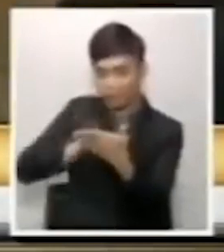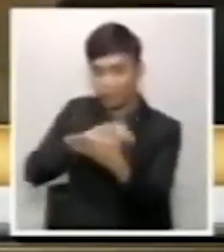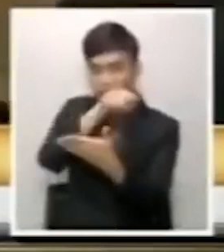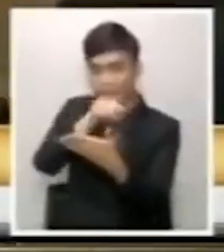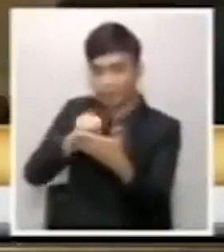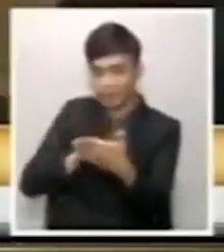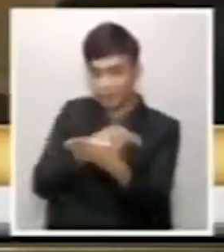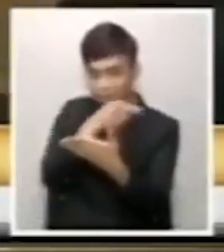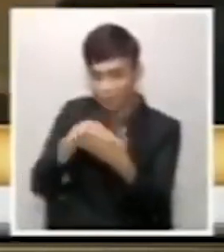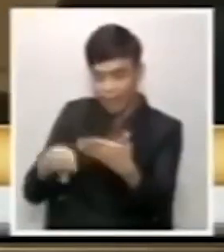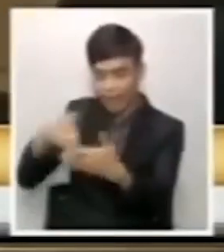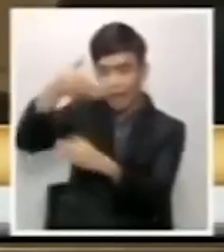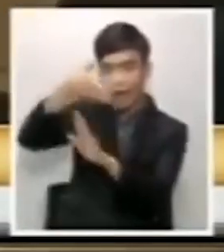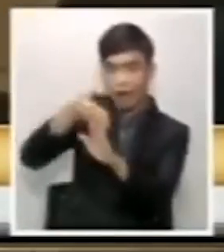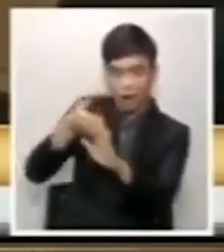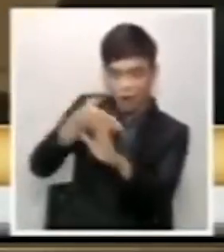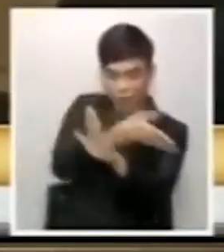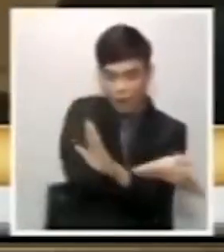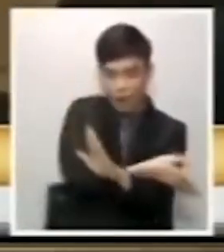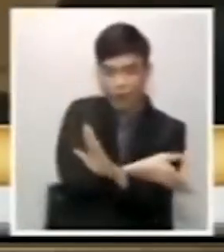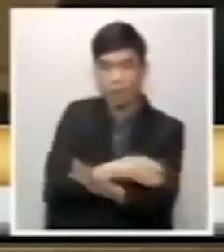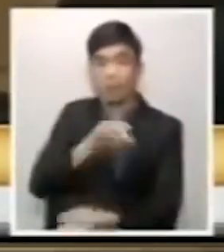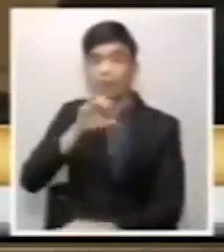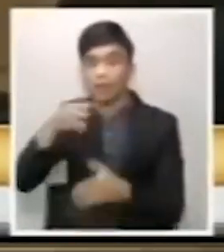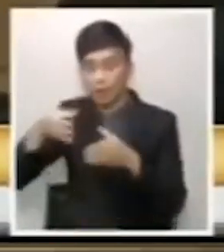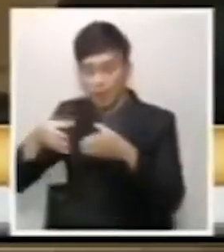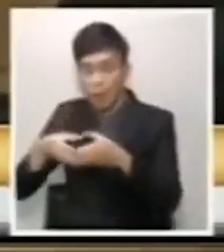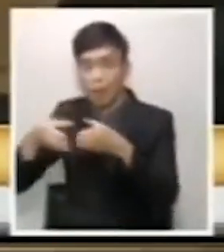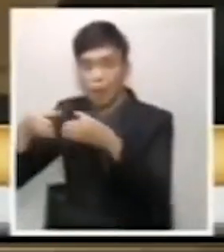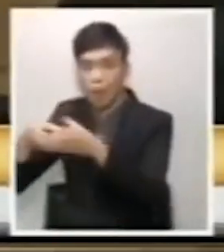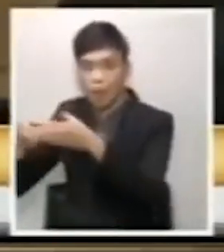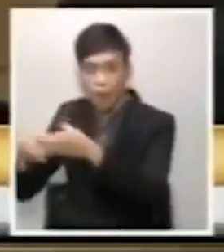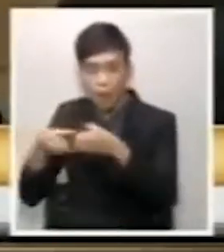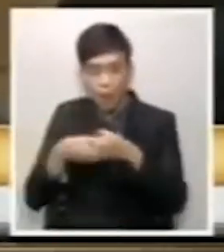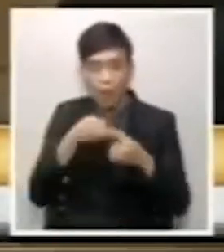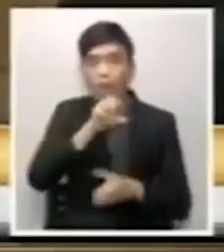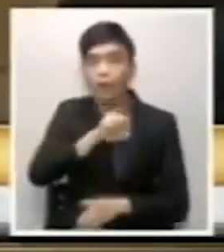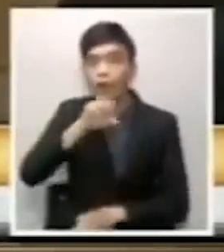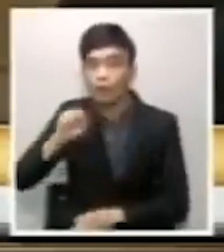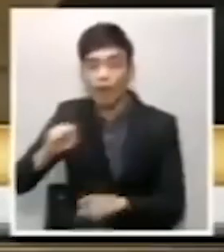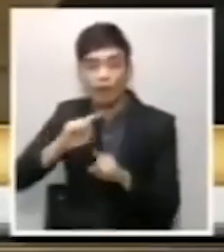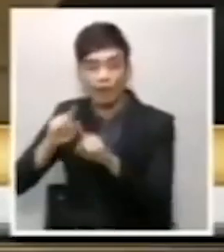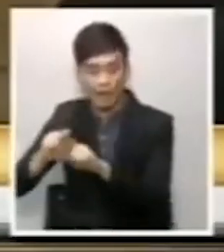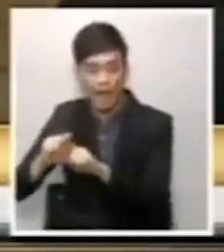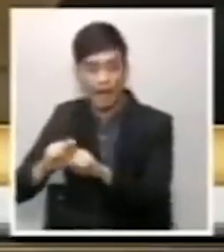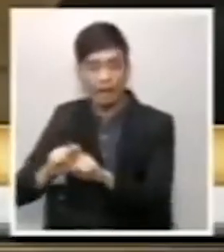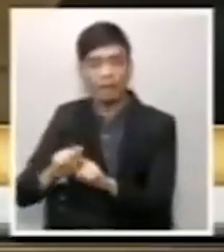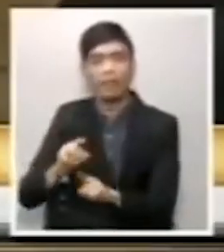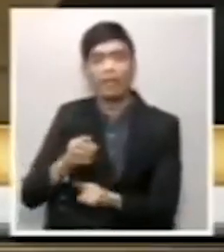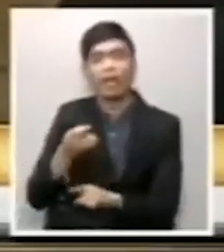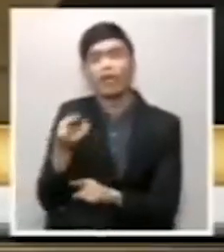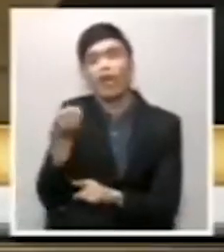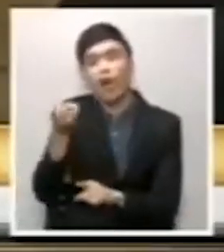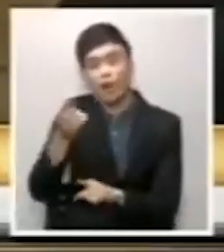ไม่มีพรรคการเมืองไม่กี่พรรคที่บอกว่าจะให้พลเอกประยุทธ์จันทร์โอชาเป็นนายกรัฐมนตรี